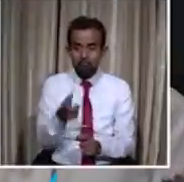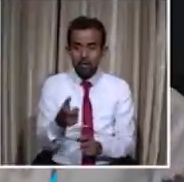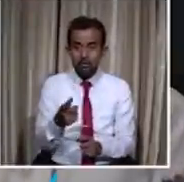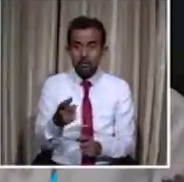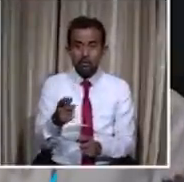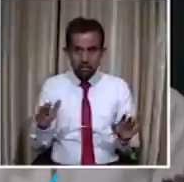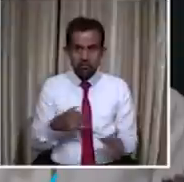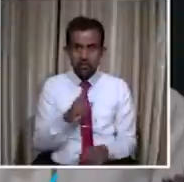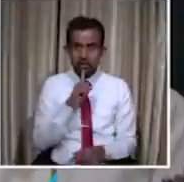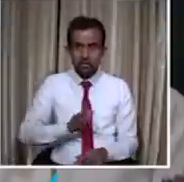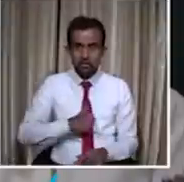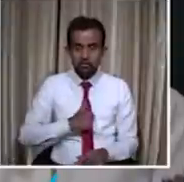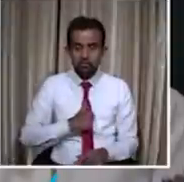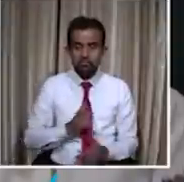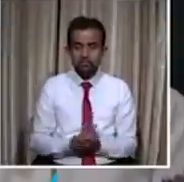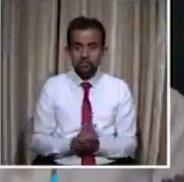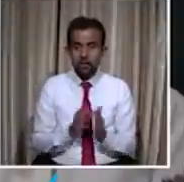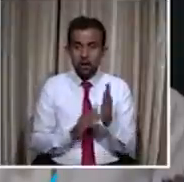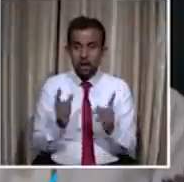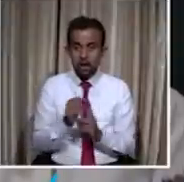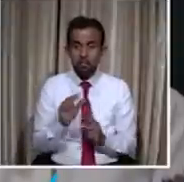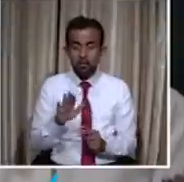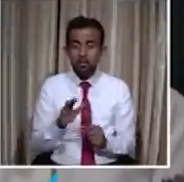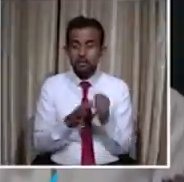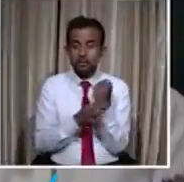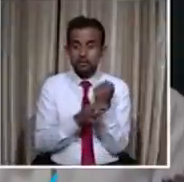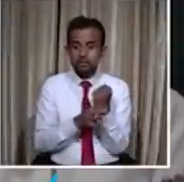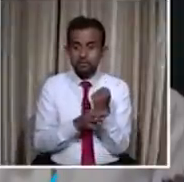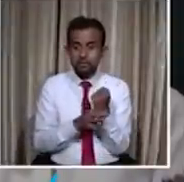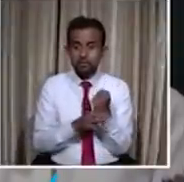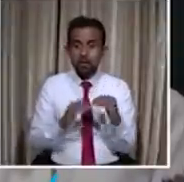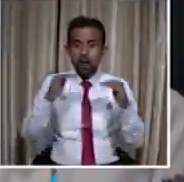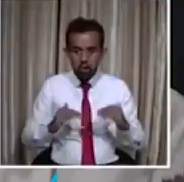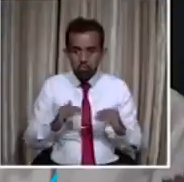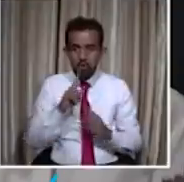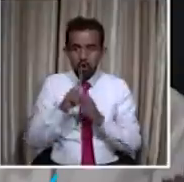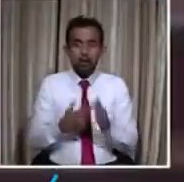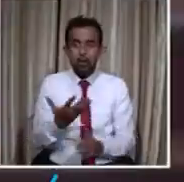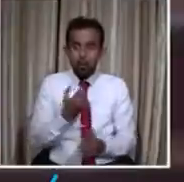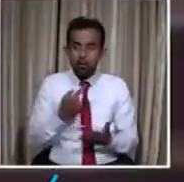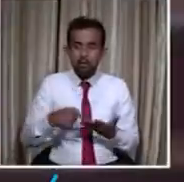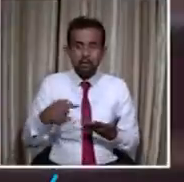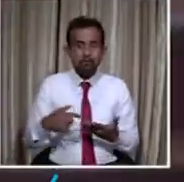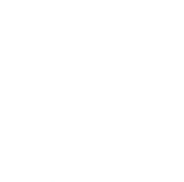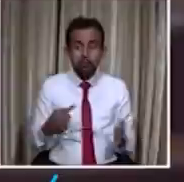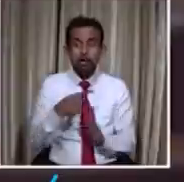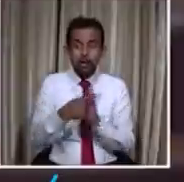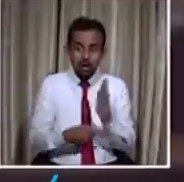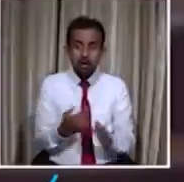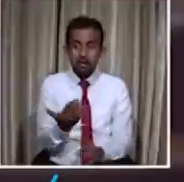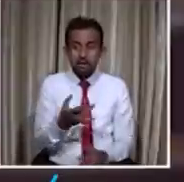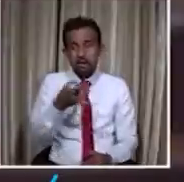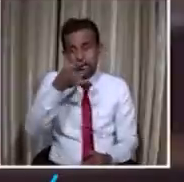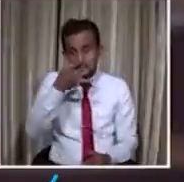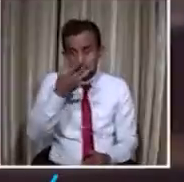ගන්න නැහැ කියලා. ඒ වගේම ඇමතිවරුන්ට තියෙන වරප්‍රසාද අඩු කරන්නත් අපි සාකච්ඡා කළා දැනුම් දෙනවා. මේ රට ඉල්ලන්නේ තෙල්